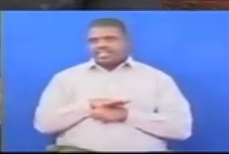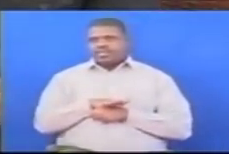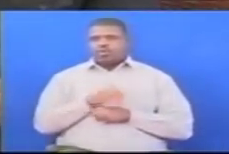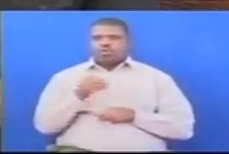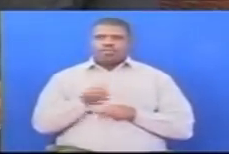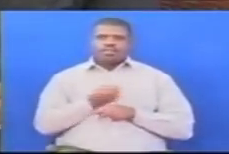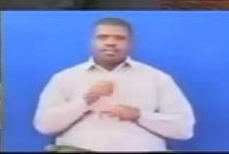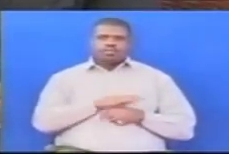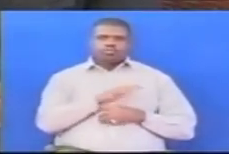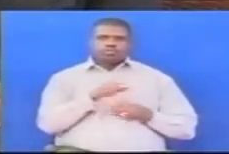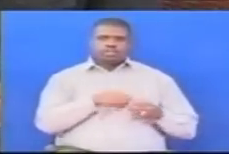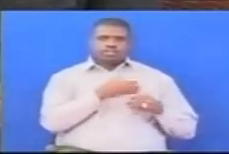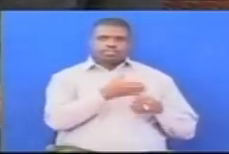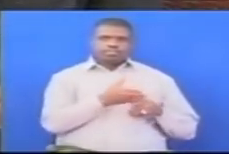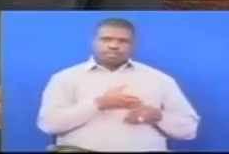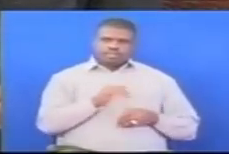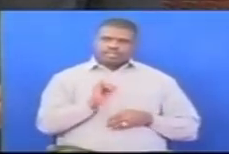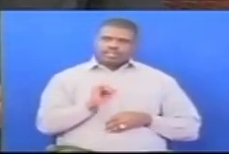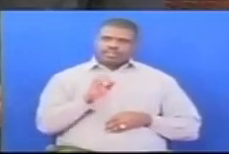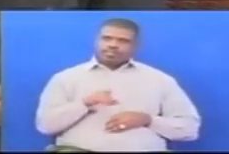wafanyakazi wote wa makampuni ya APP,